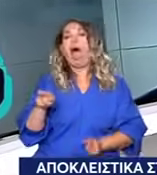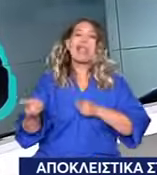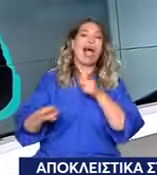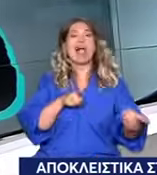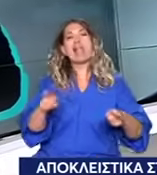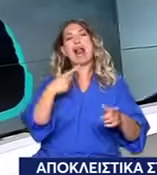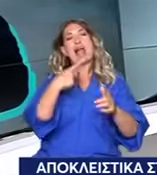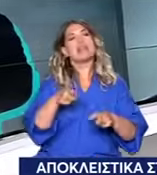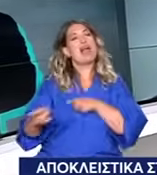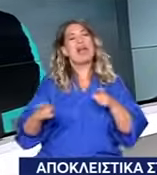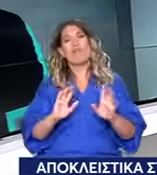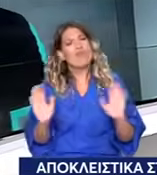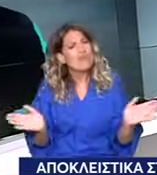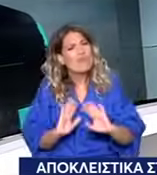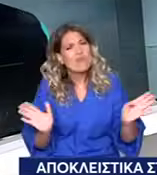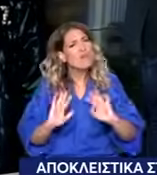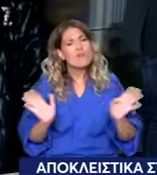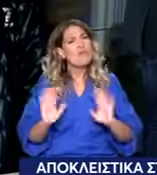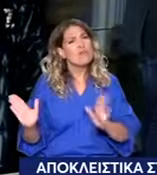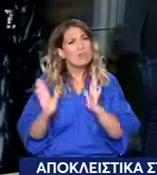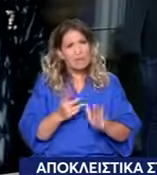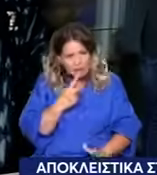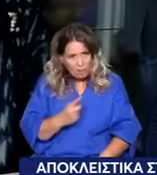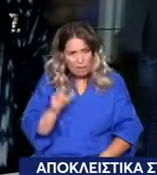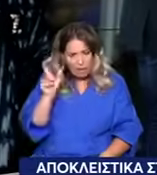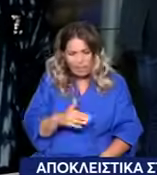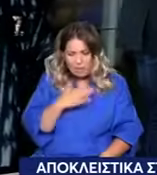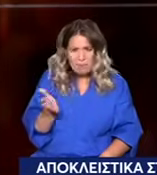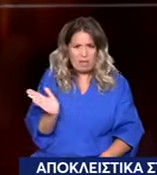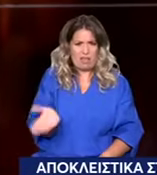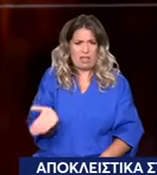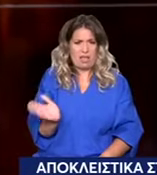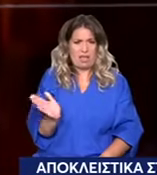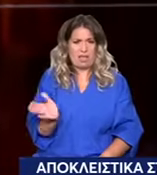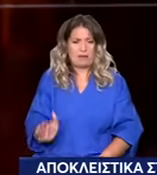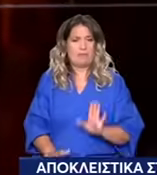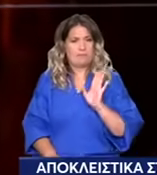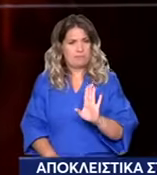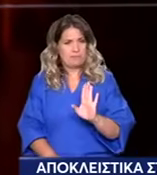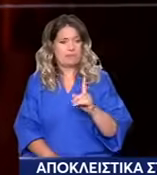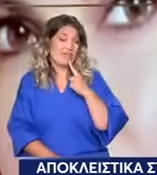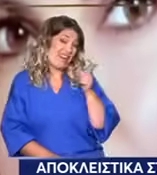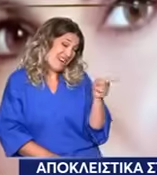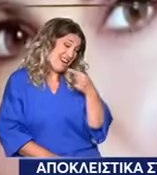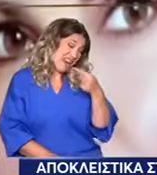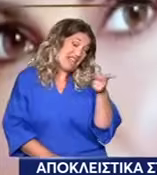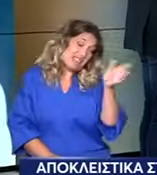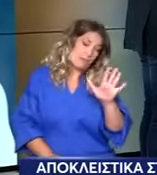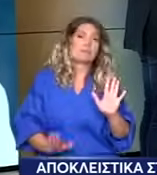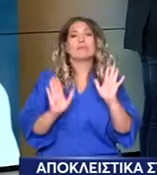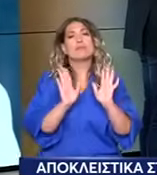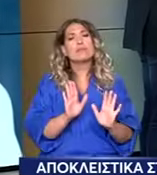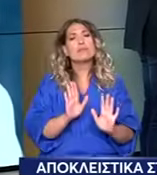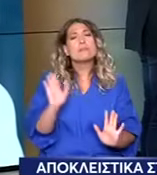επικοινωνιακή. Όχι. Αυτή γίνεται ένα θύμα. Καταδεικνύεται όμως και κάτι άλλο εδώ. Ο χειρισμός